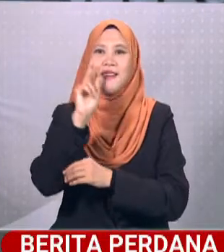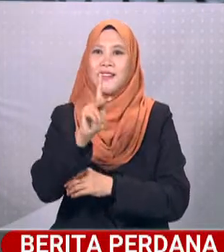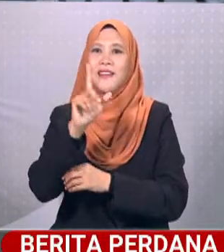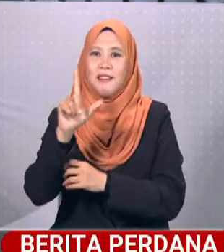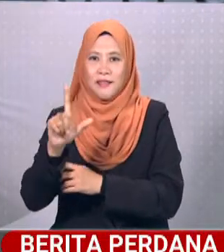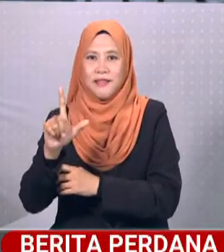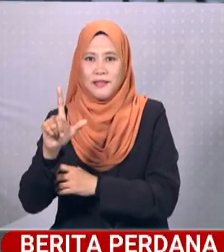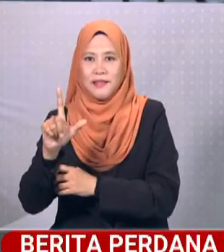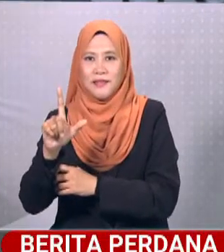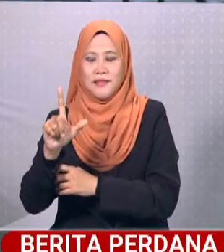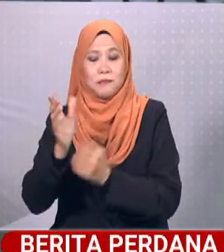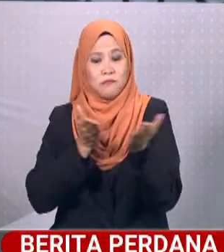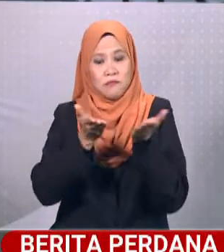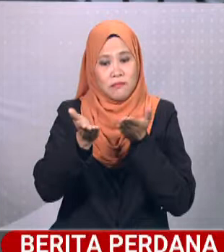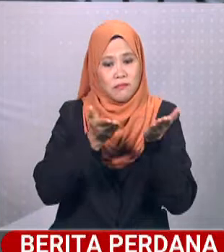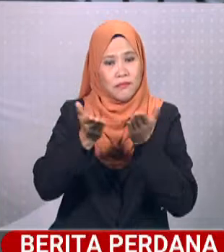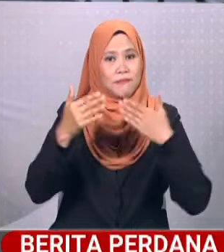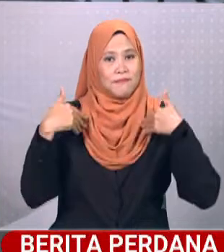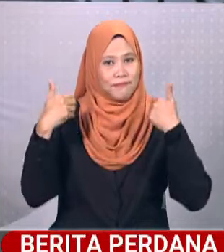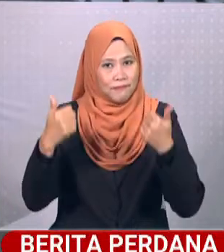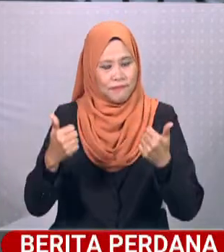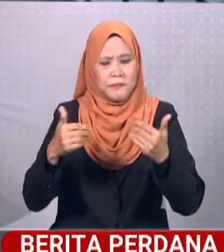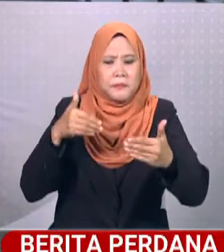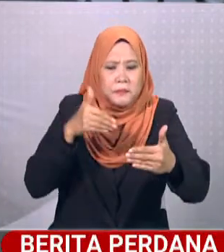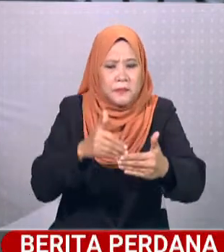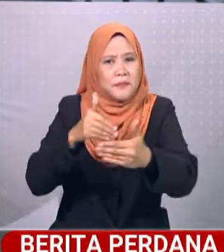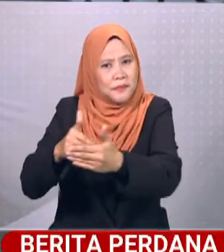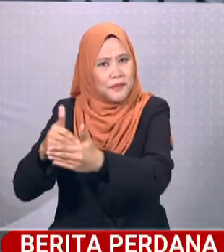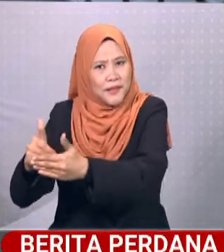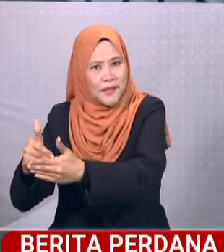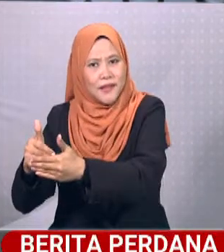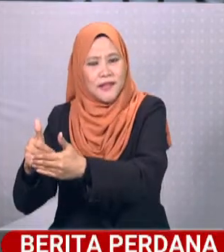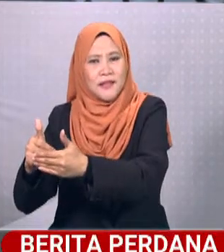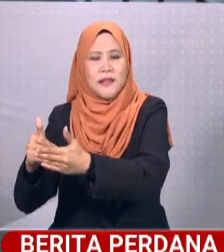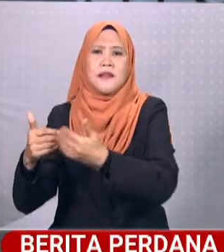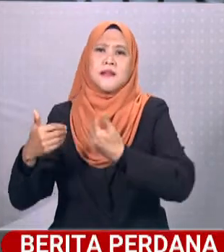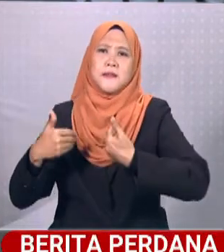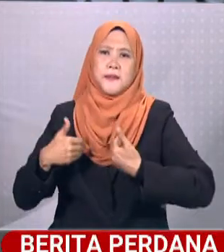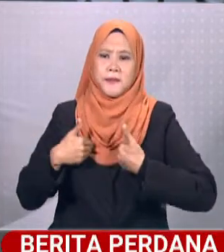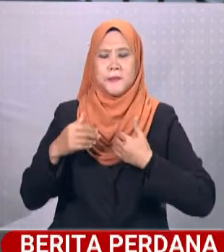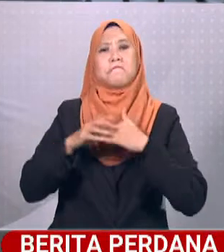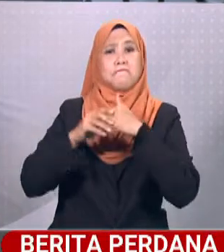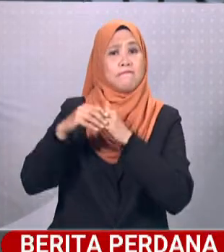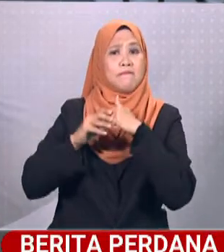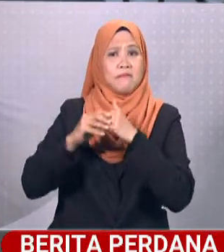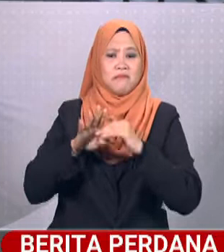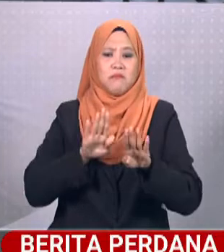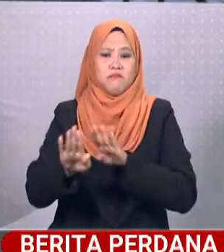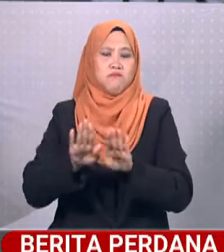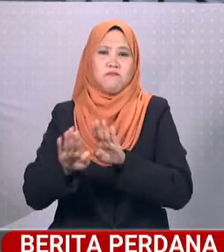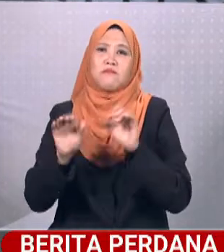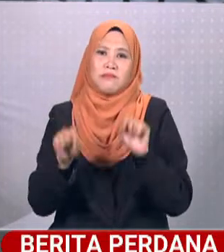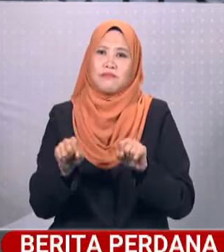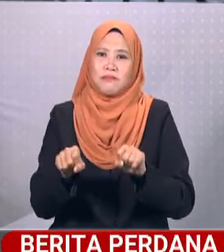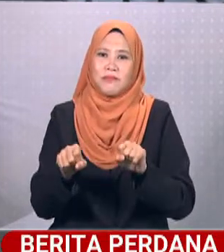Lumpur, ya, perkhidmatan kesihatan dekat, ya. Jadi kita mempunyai kelonggaran ya, khusus